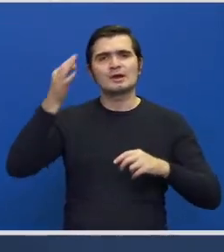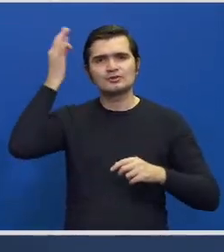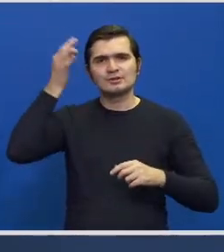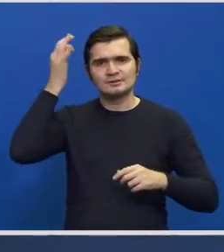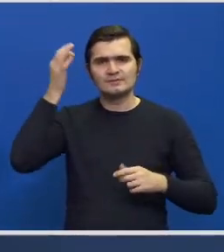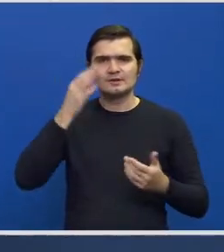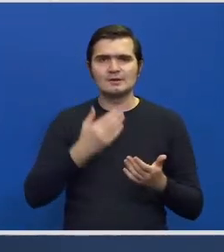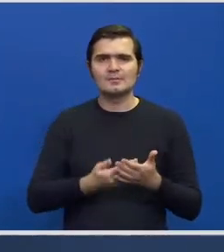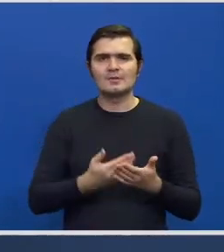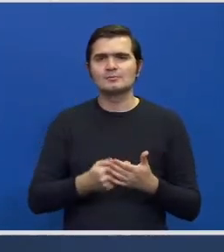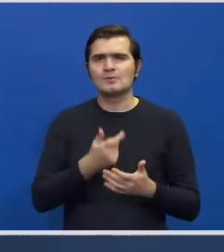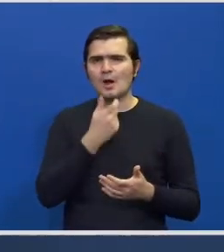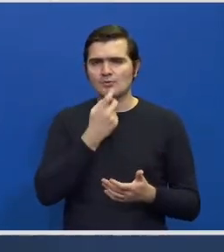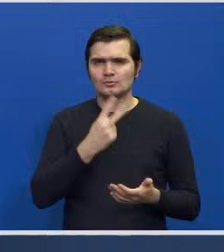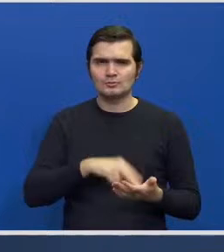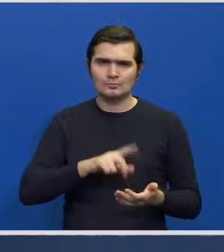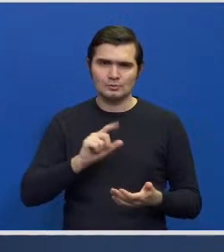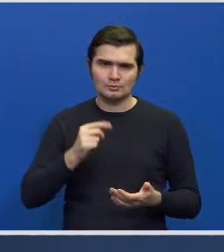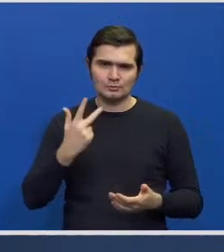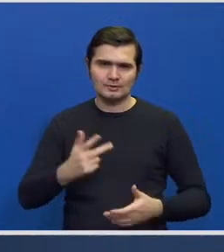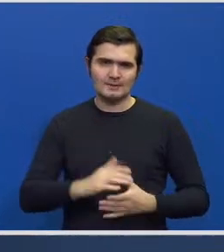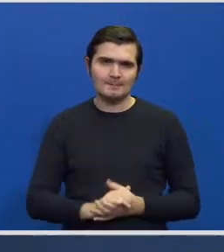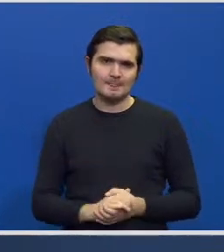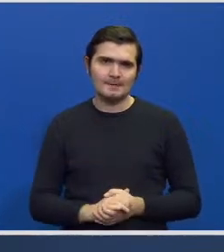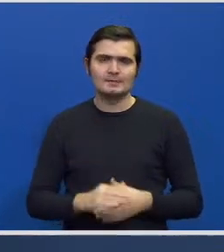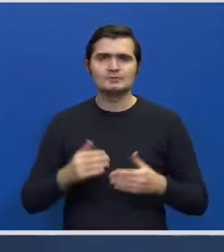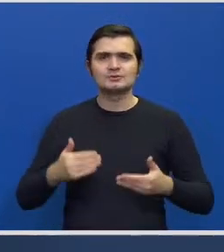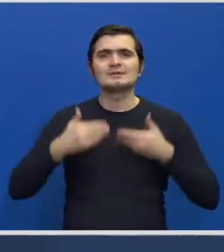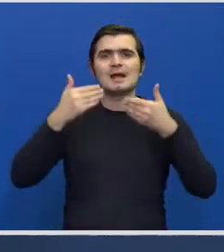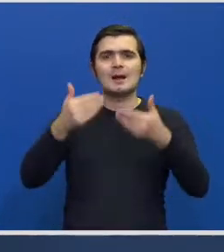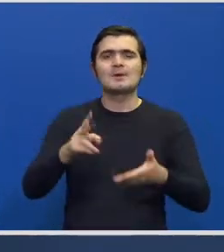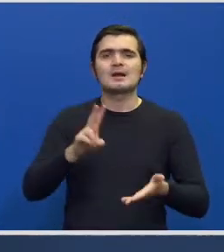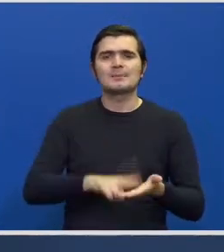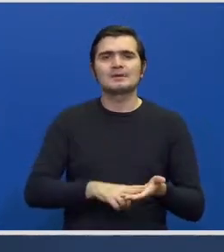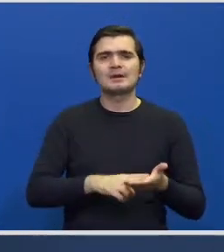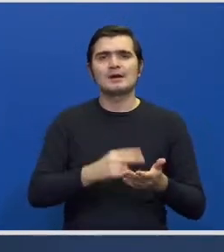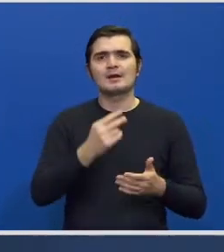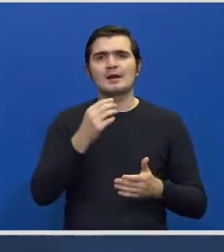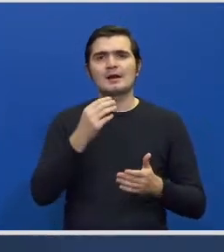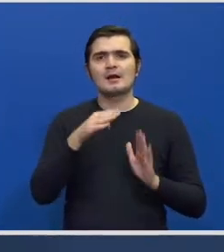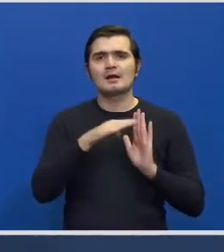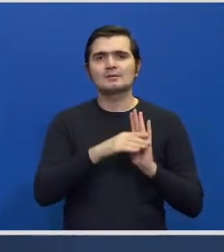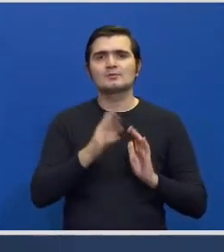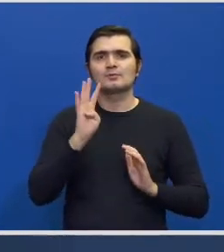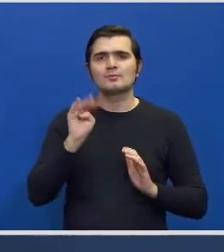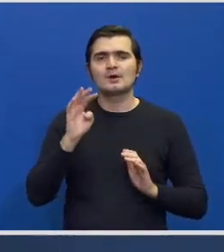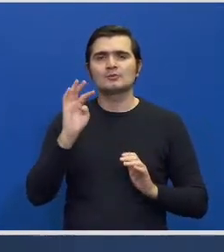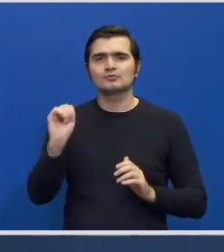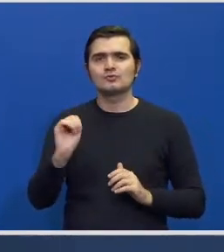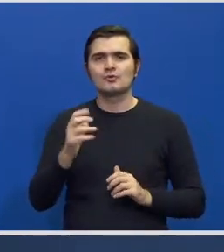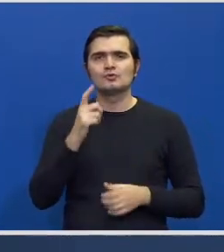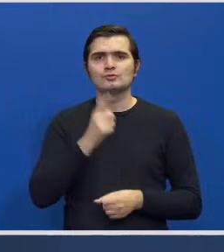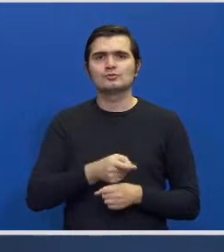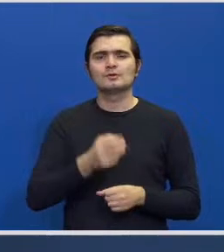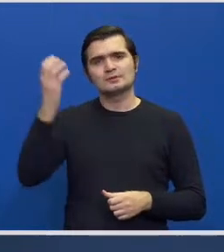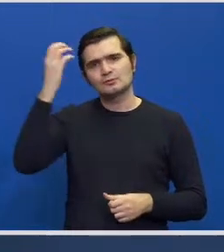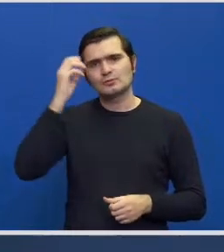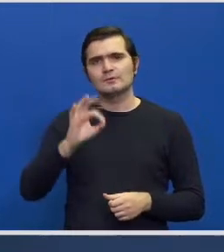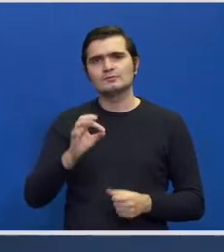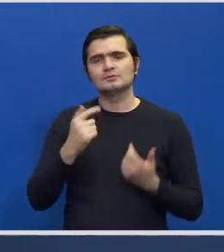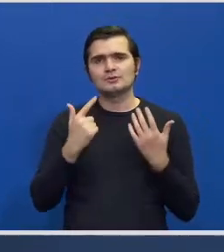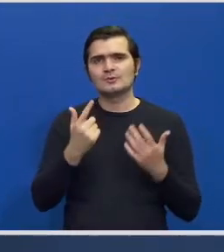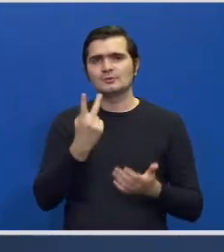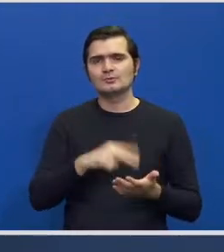de cercetare științifică pentru anul 2023. prorogarea aplicării prevederilor articolului 49